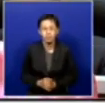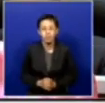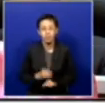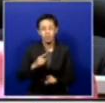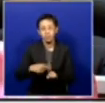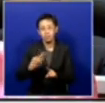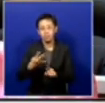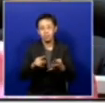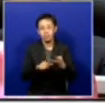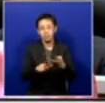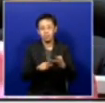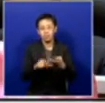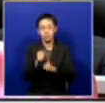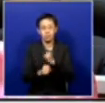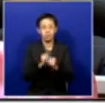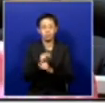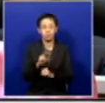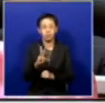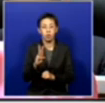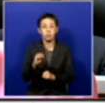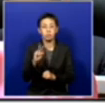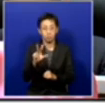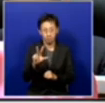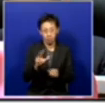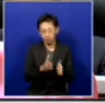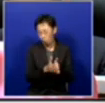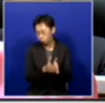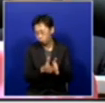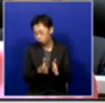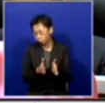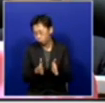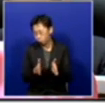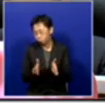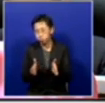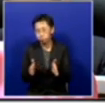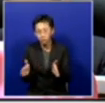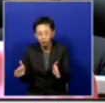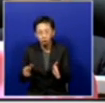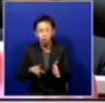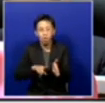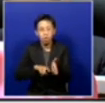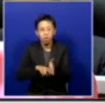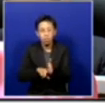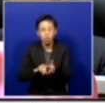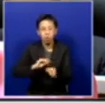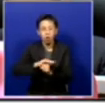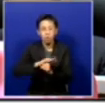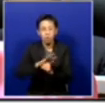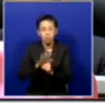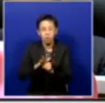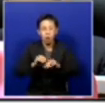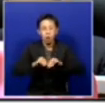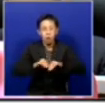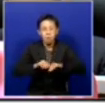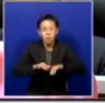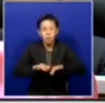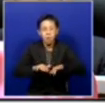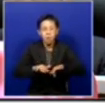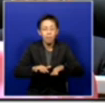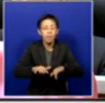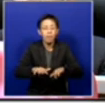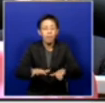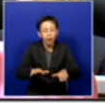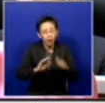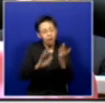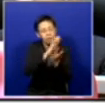น2563เป็นต้นมาสถานการณ์การแพร่ระบาดไวรัสโคโรนา2019ในหล